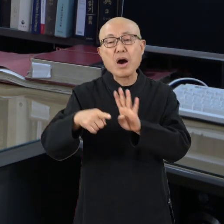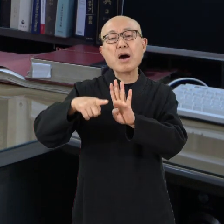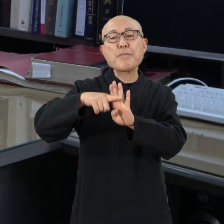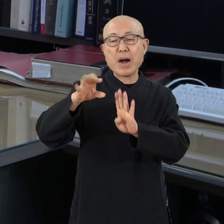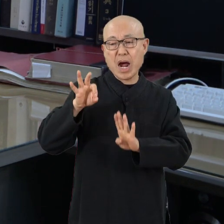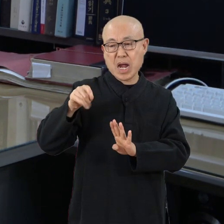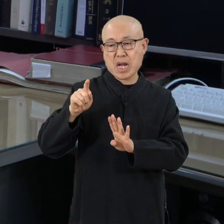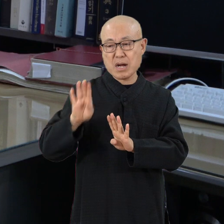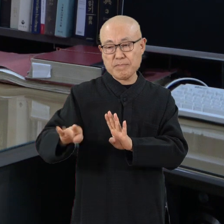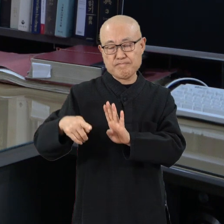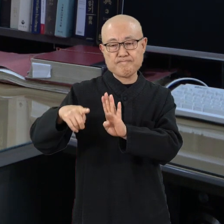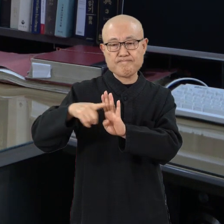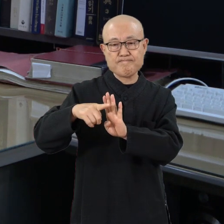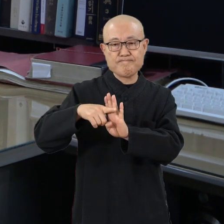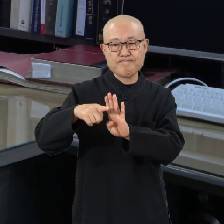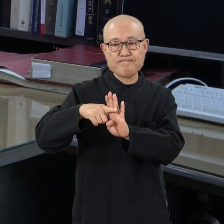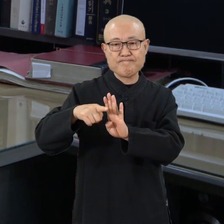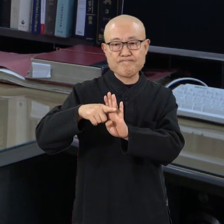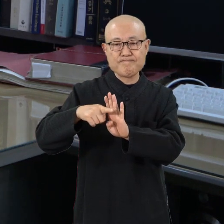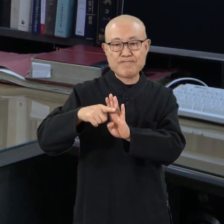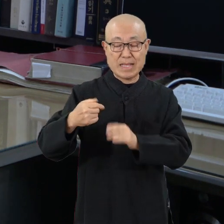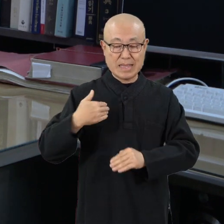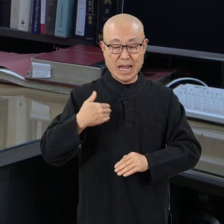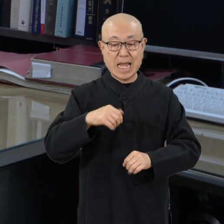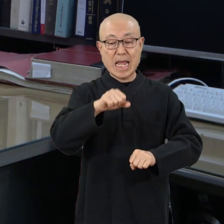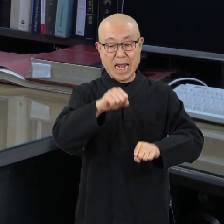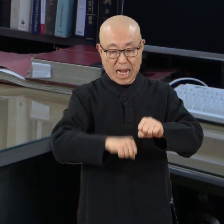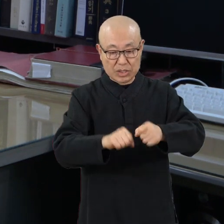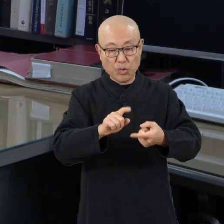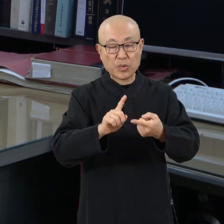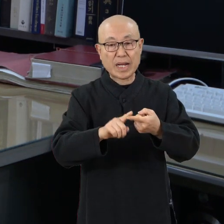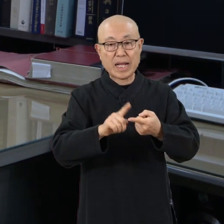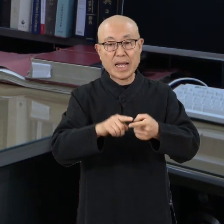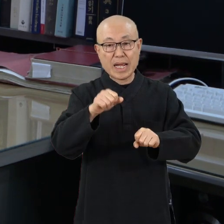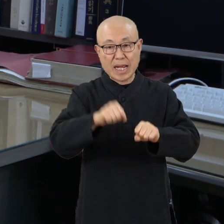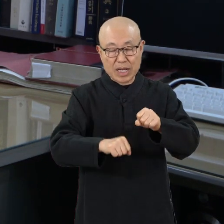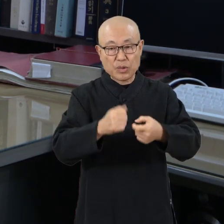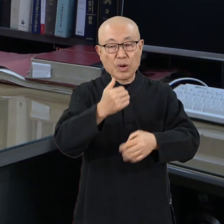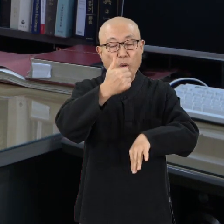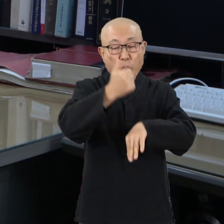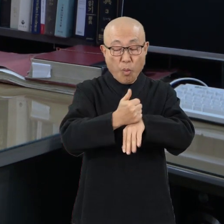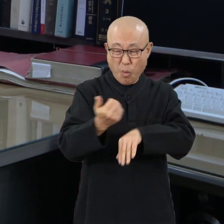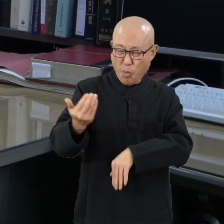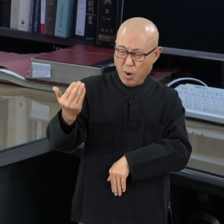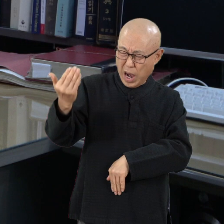하는 단어예요. 카르마죠. 나의 행위. 그 행위가